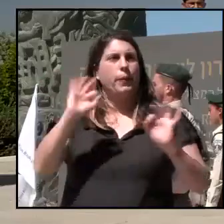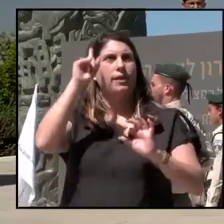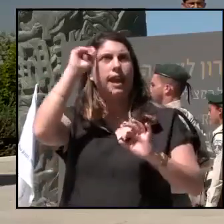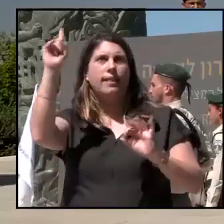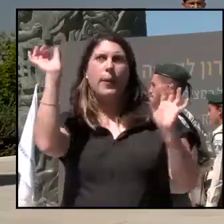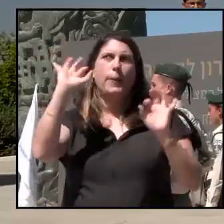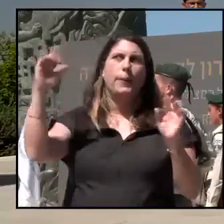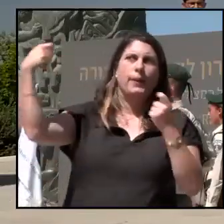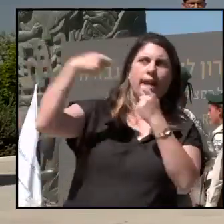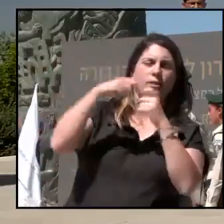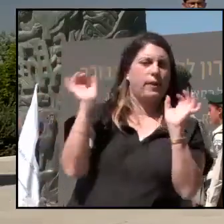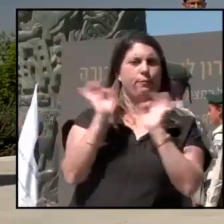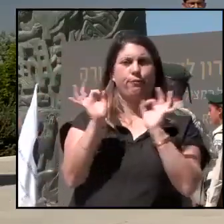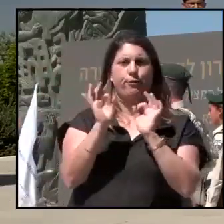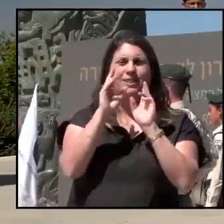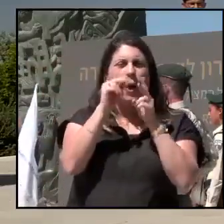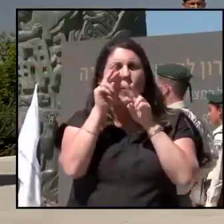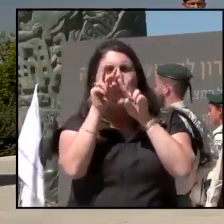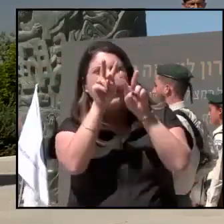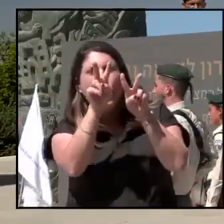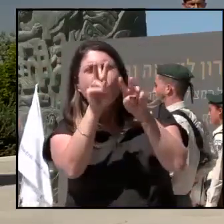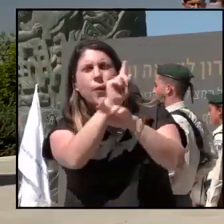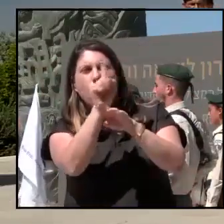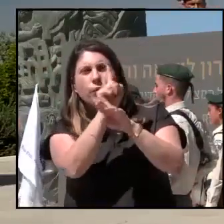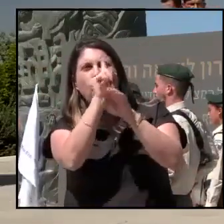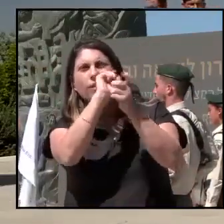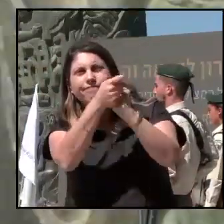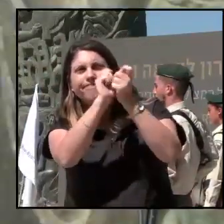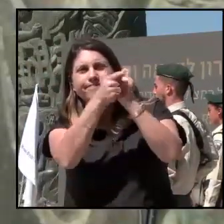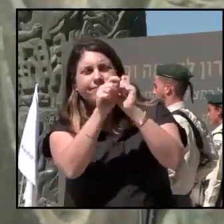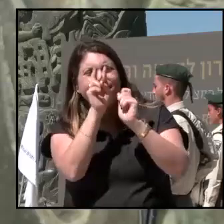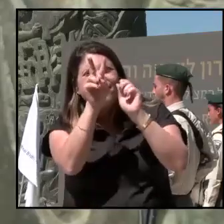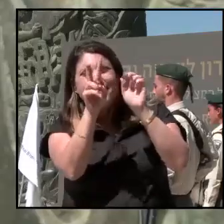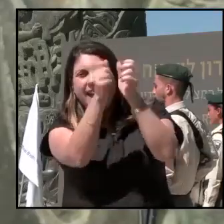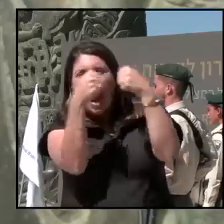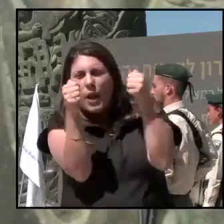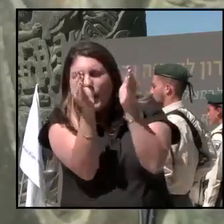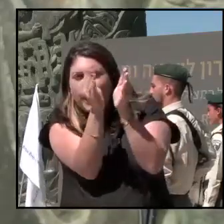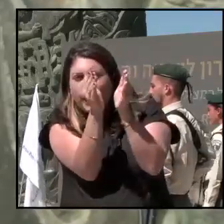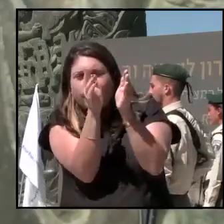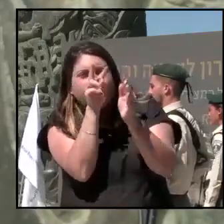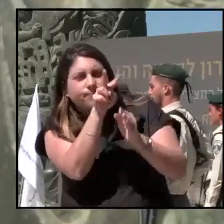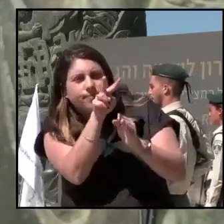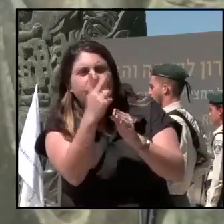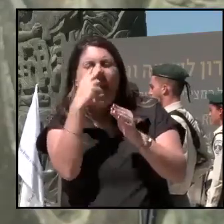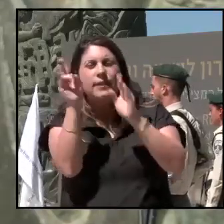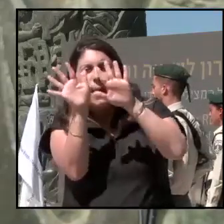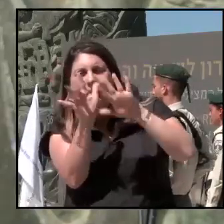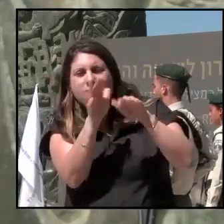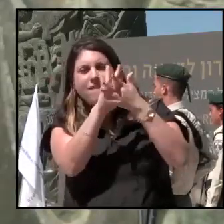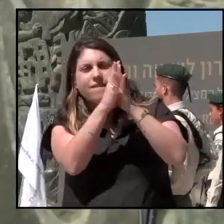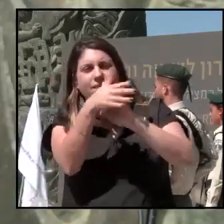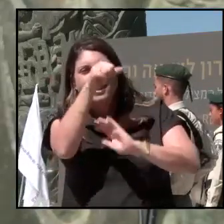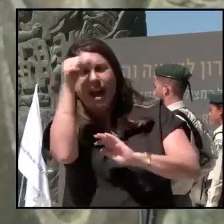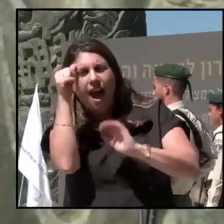החיצון. יכולנו לראות את העונות המתחלפות דרך 20 סנטימטר של חלון זכוכית. ראינו איך האביב התחלף לקיץ